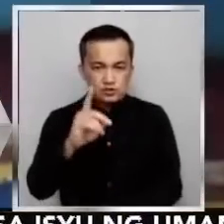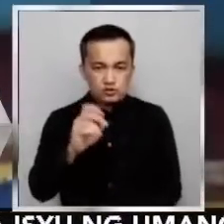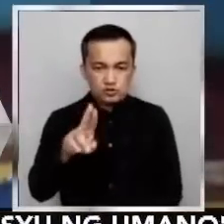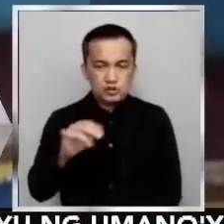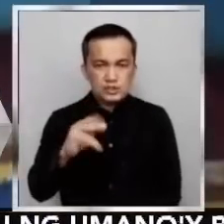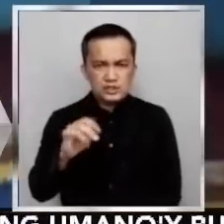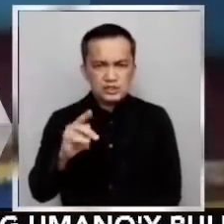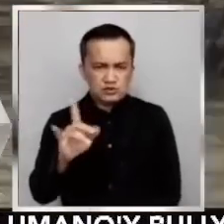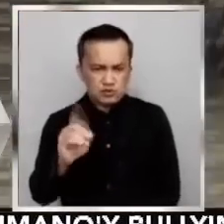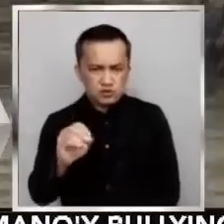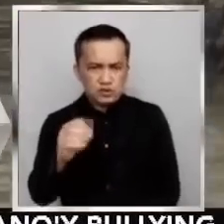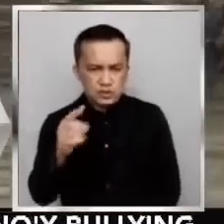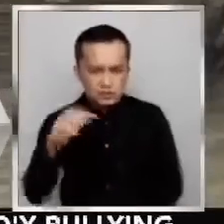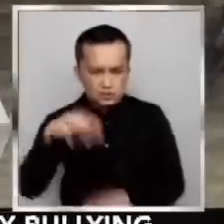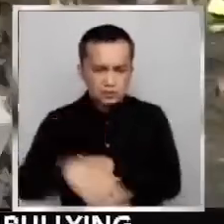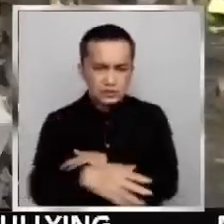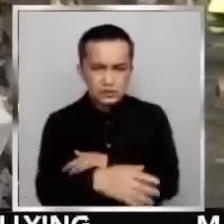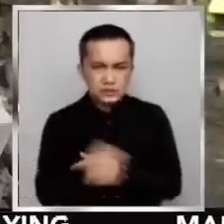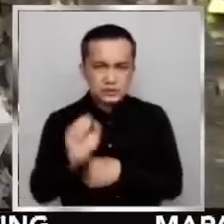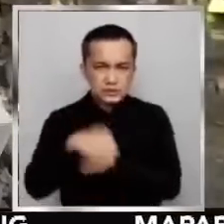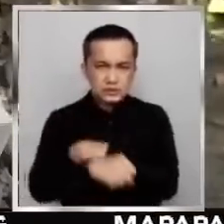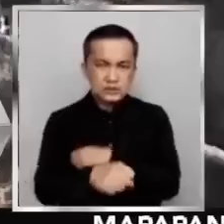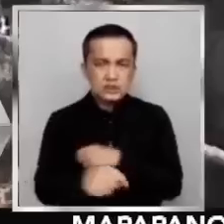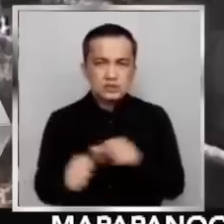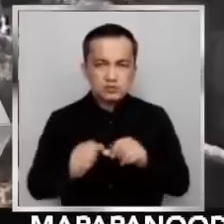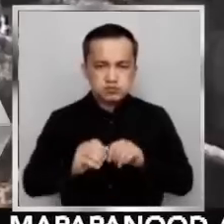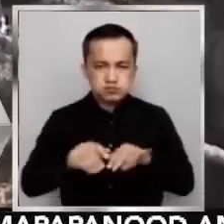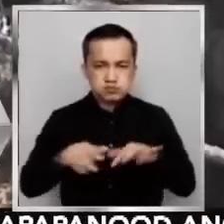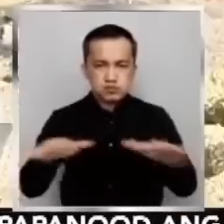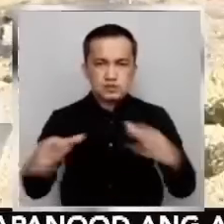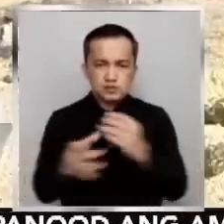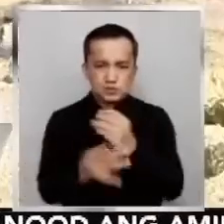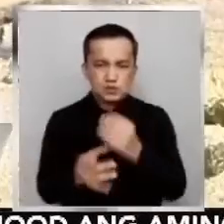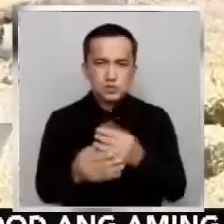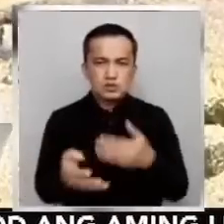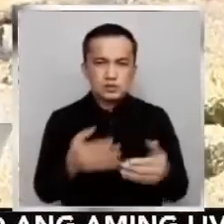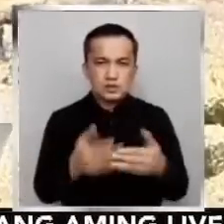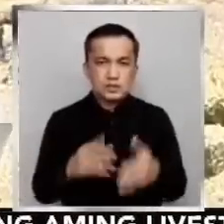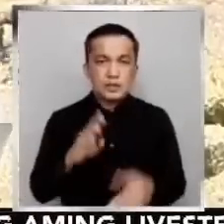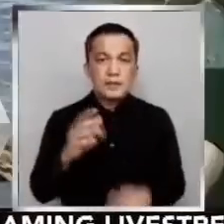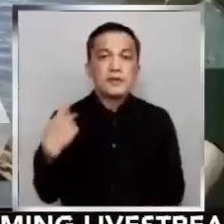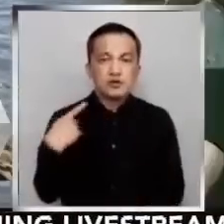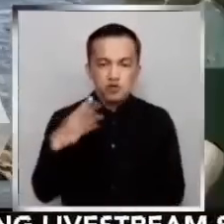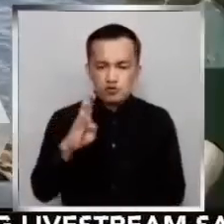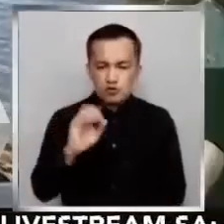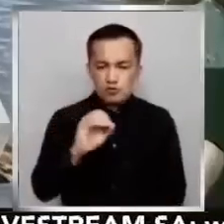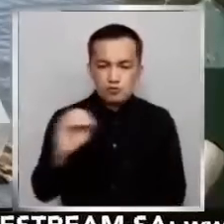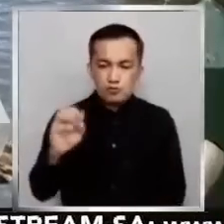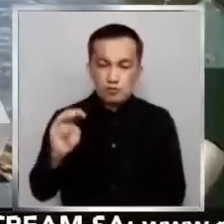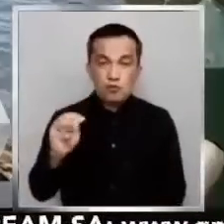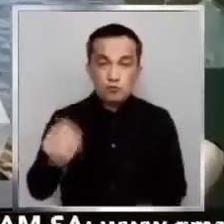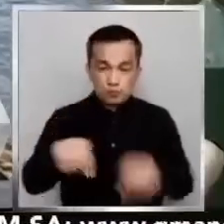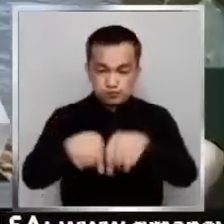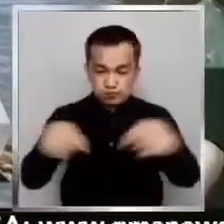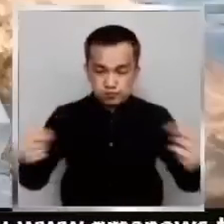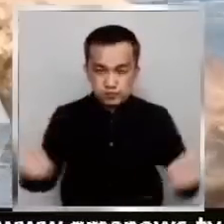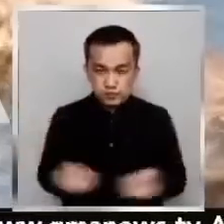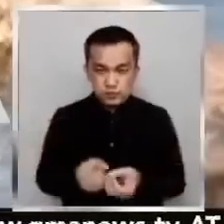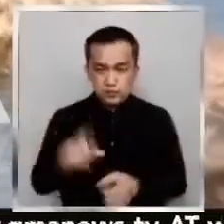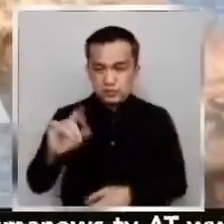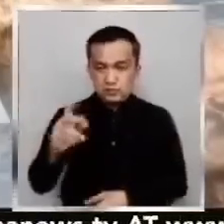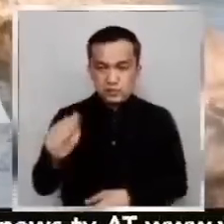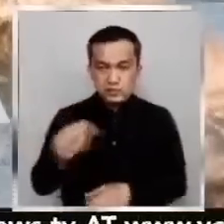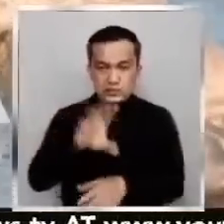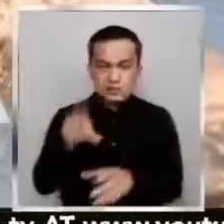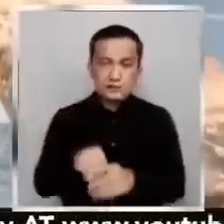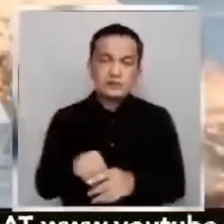ng dagat kaya patuloy ang pagkalat ng langis kahit may mga spill boom. Sabi ni Bacosa, nakasama sa Interagency Task Force na tumutulong sa